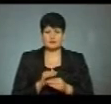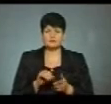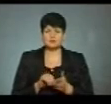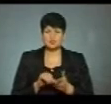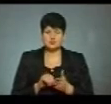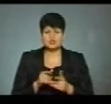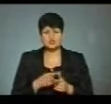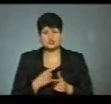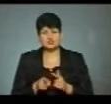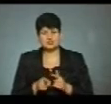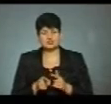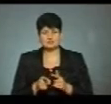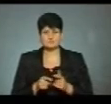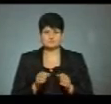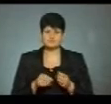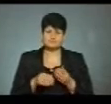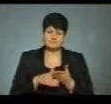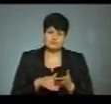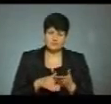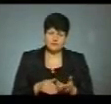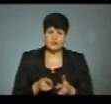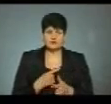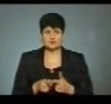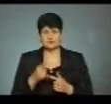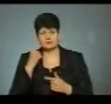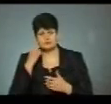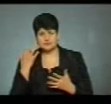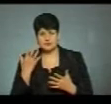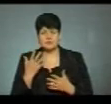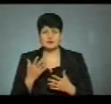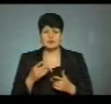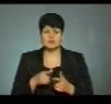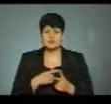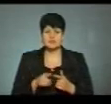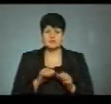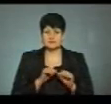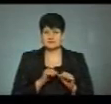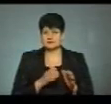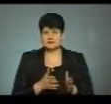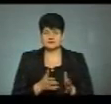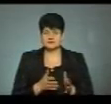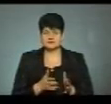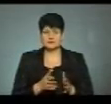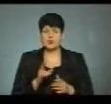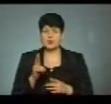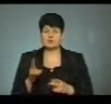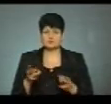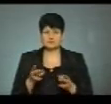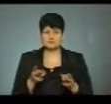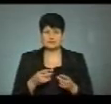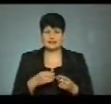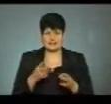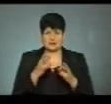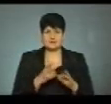чи нехай ресурсами, чи нехай позицією, чи нехай тим паче відстоював і кому загрожувала